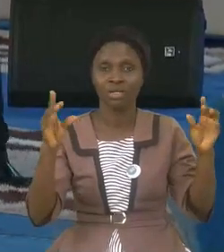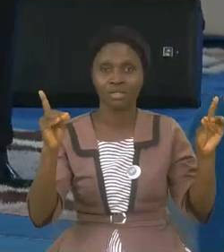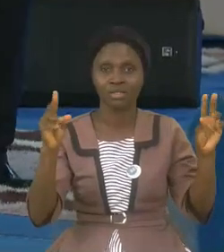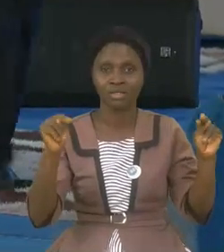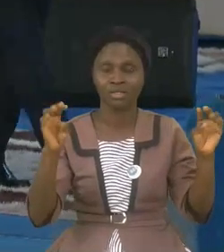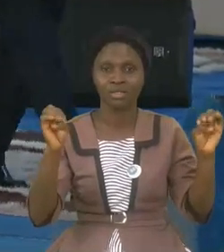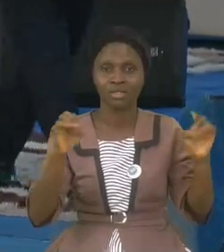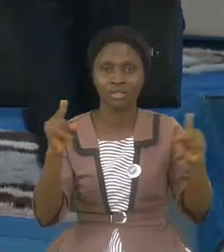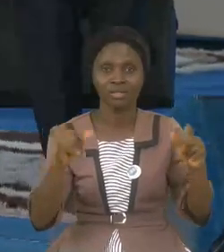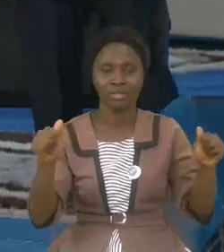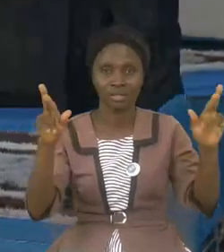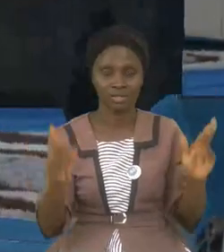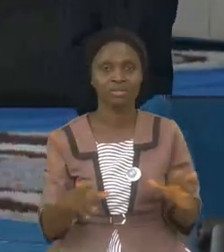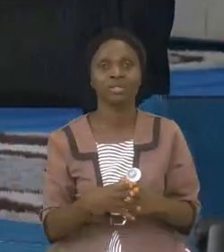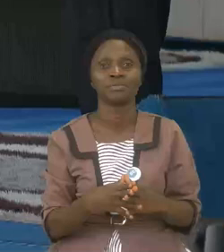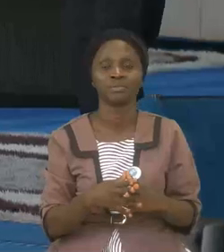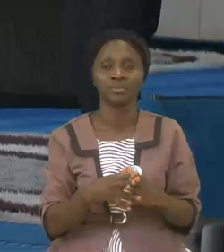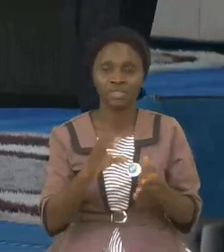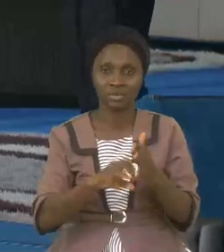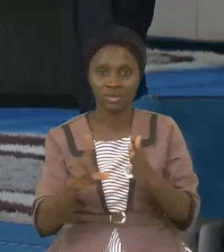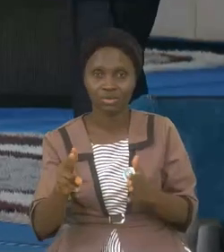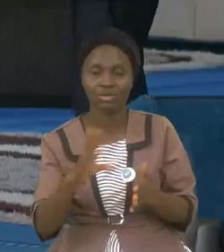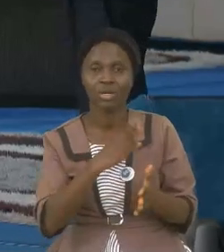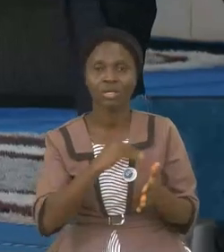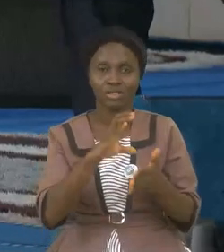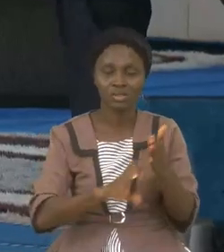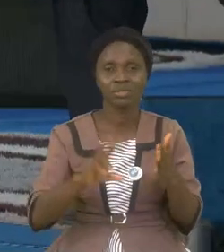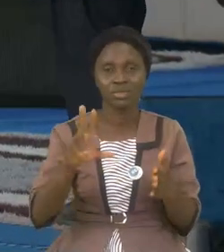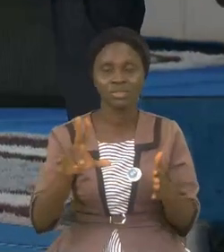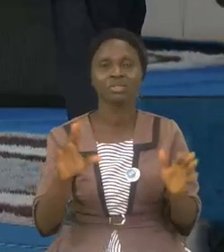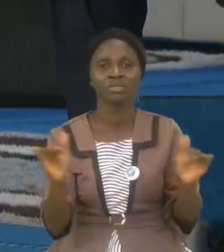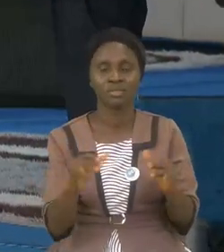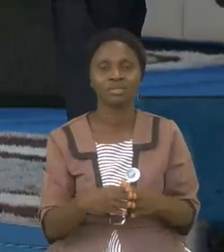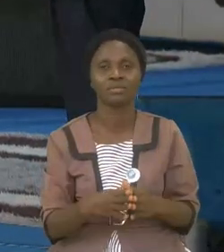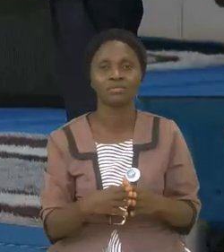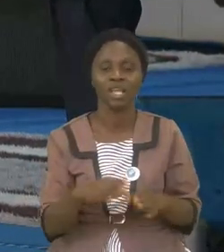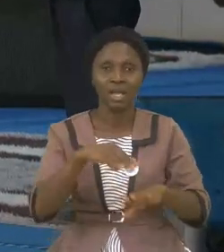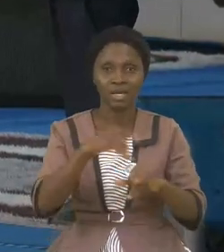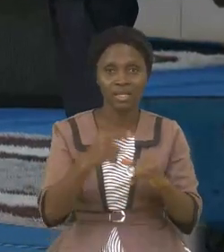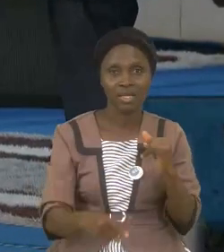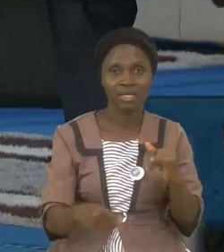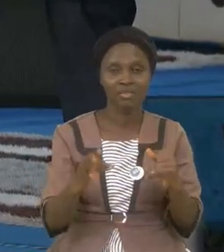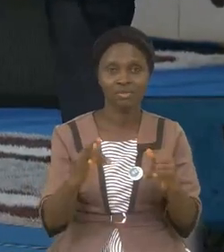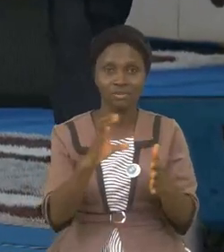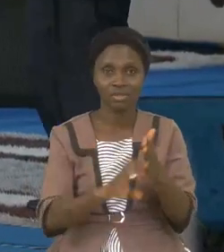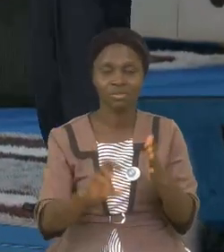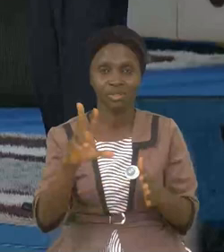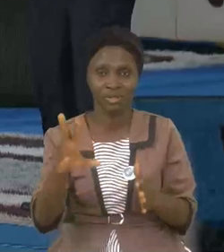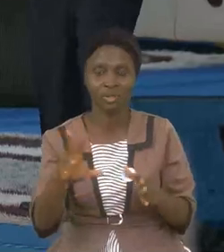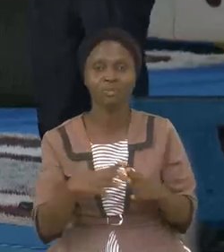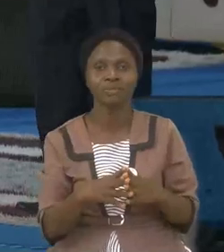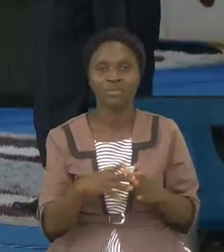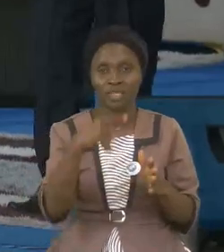Nebuchadnezzar. Chapitre 3, il y a mention de Nebuchadnezzar. Et comme on voit Nebuchadnezzar à la fin du chapitre